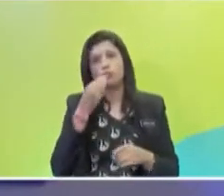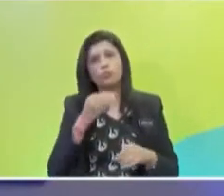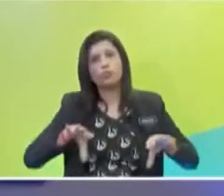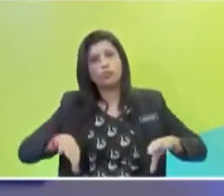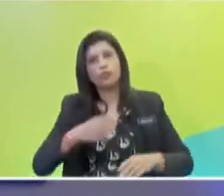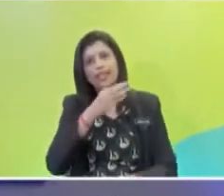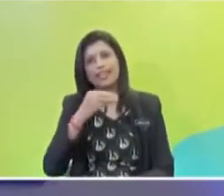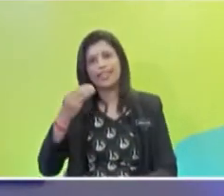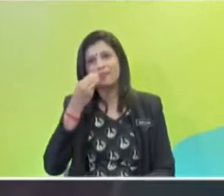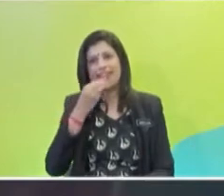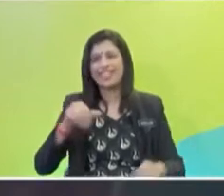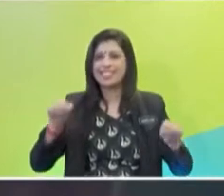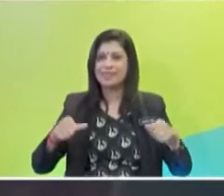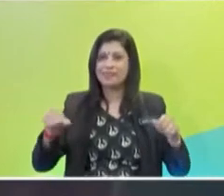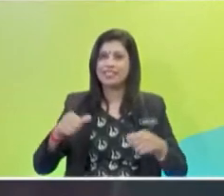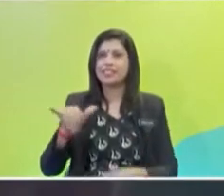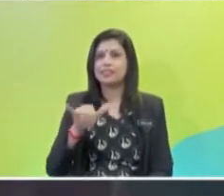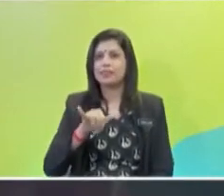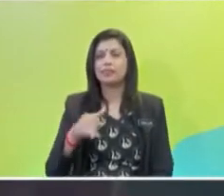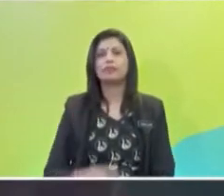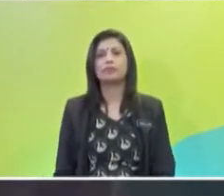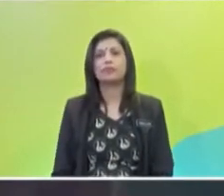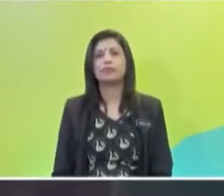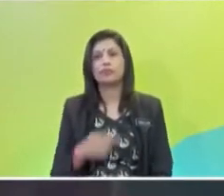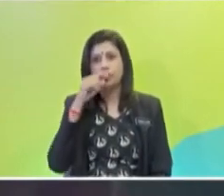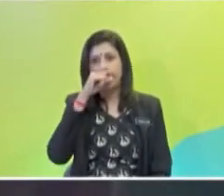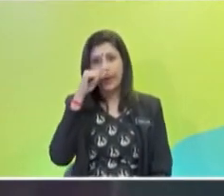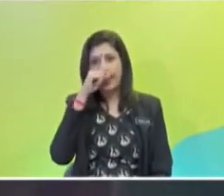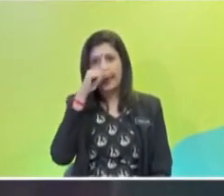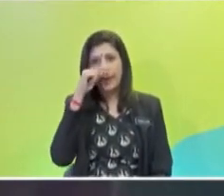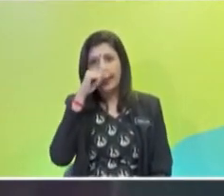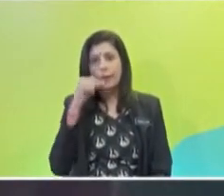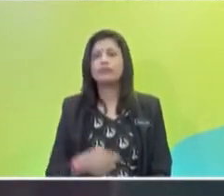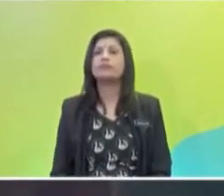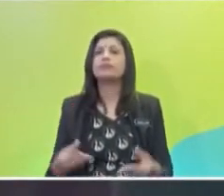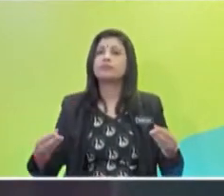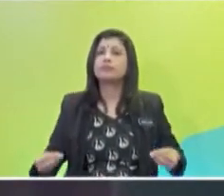dengan keluarga. Ya. Apapun, terima kasih cikgu Alfian